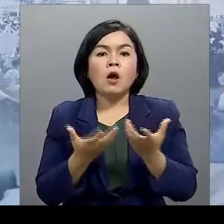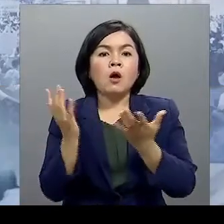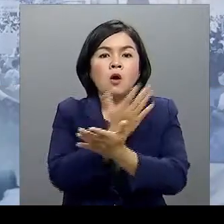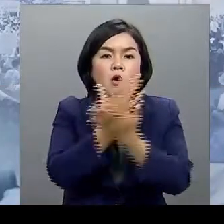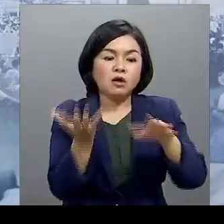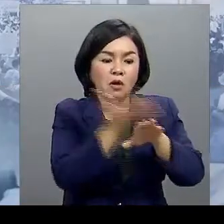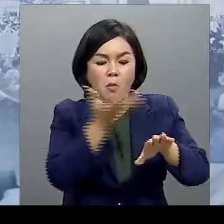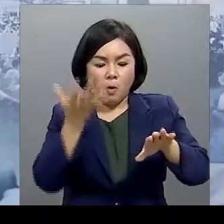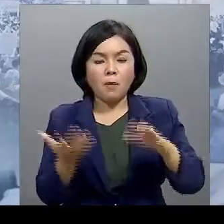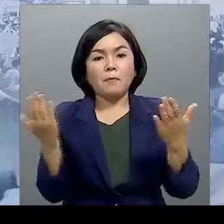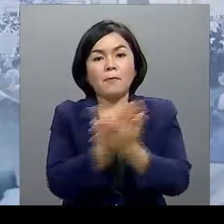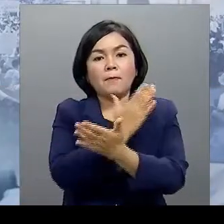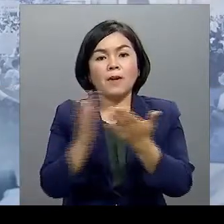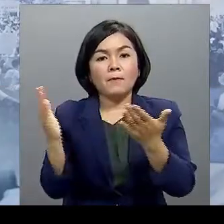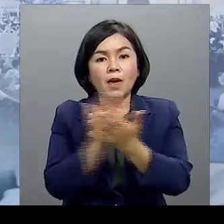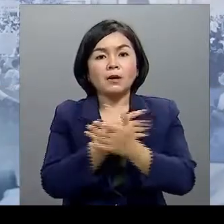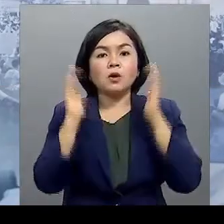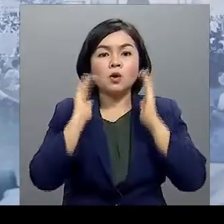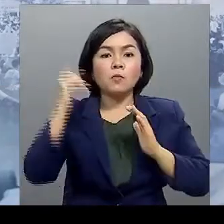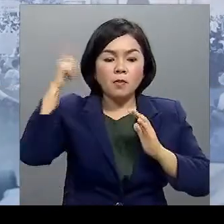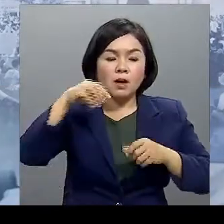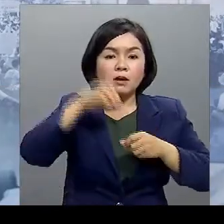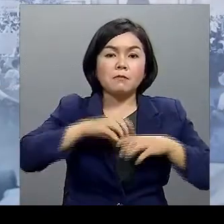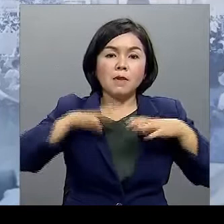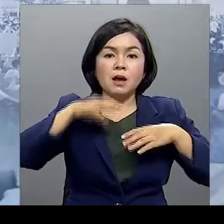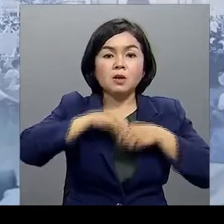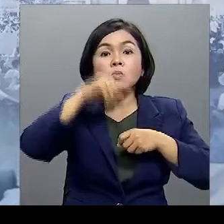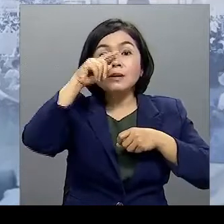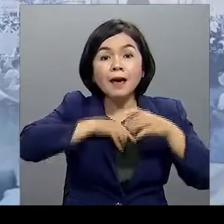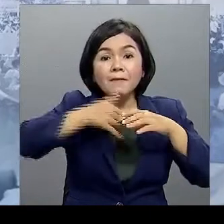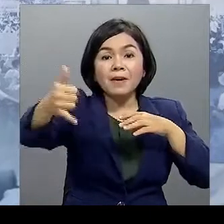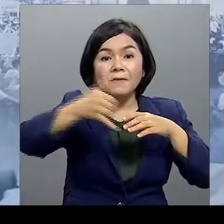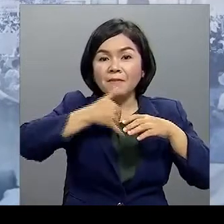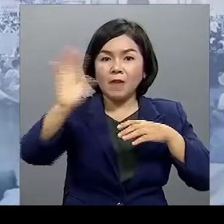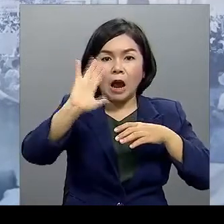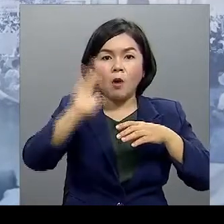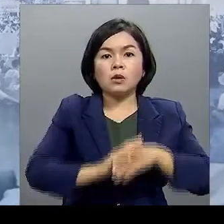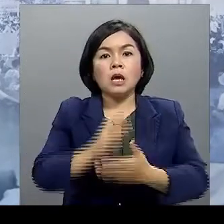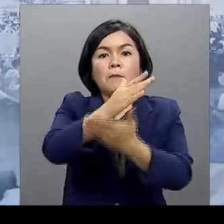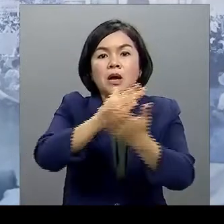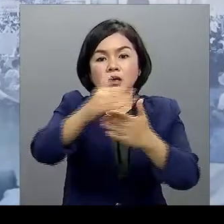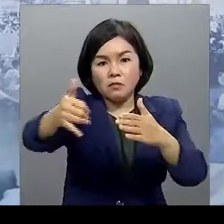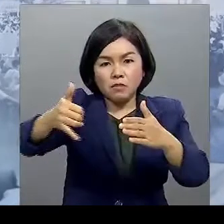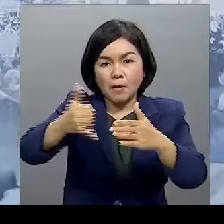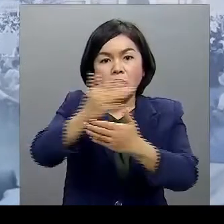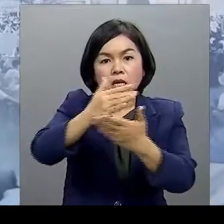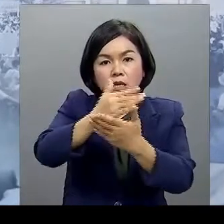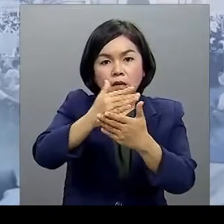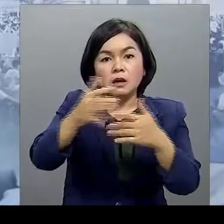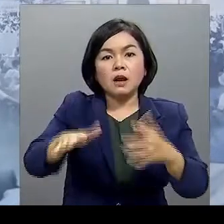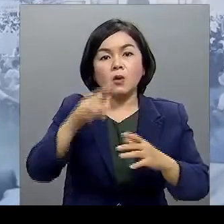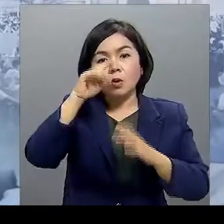ที่พำนักในประเทศไทยโดยไม่ได้มีการปรับประเทศแทนมีผลบังคับใช้มาตั้งแต่วันที่ 17กันยายน